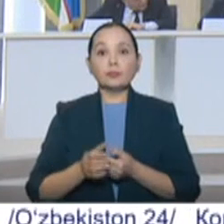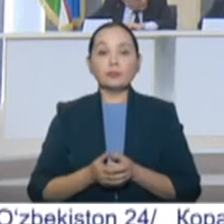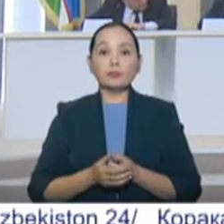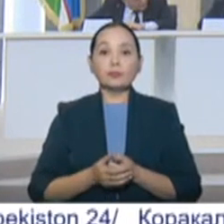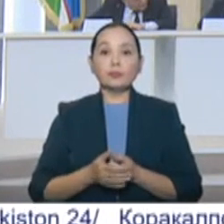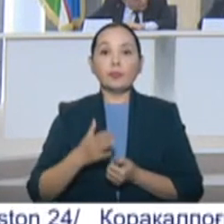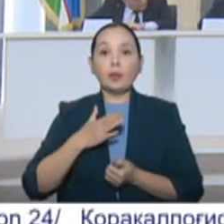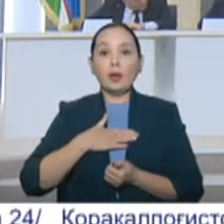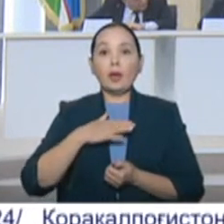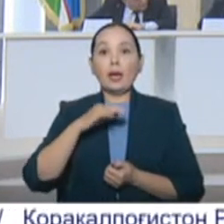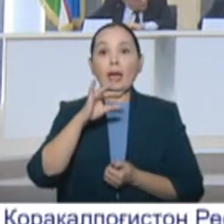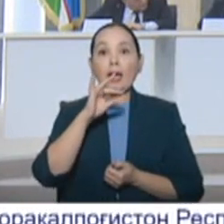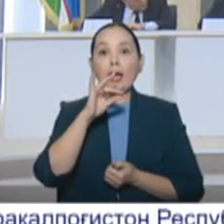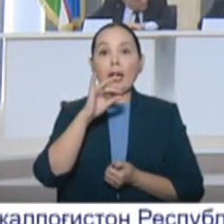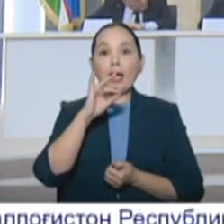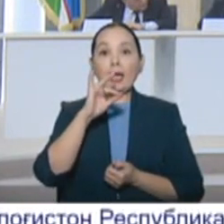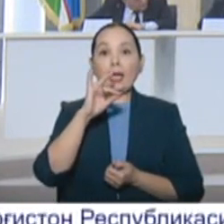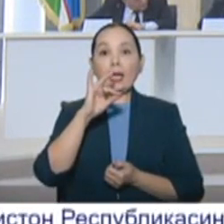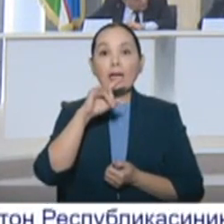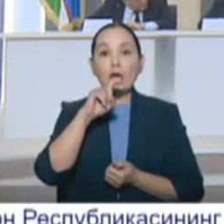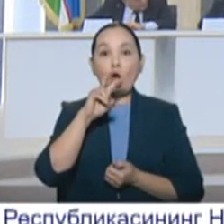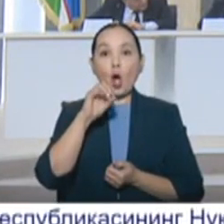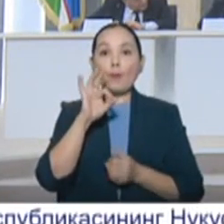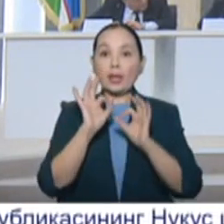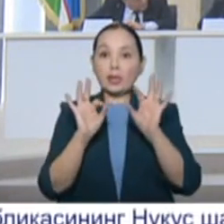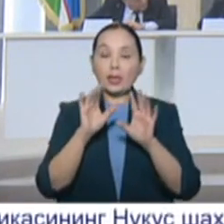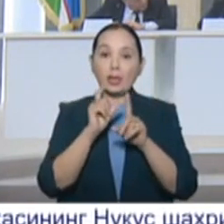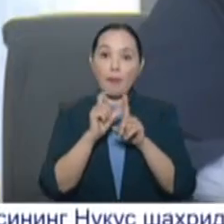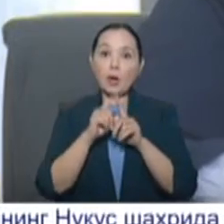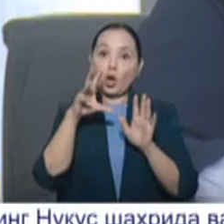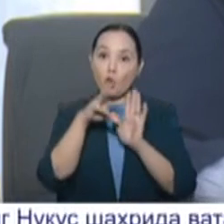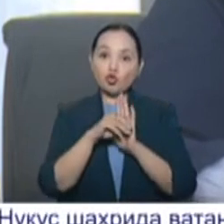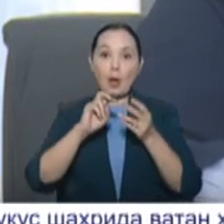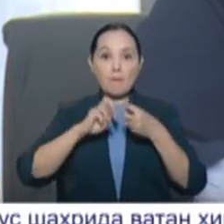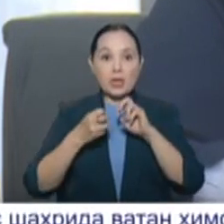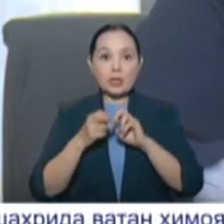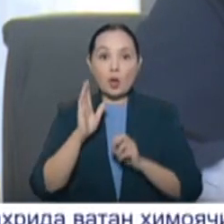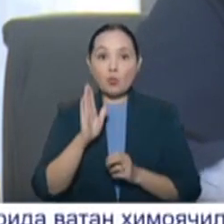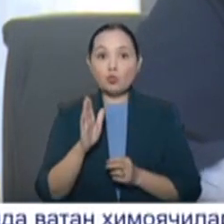Men Ilhom Ustamov aytgan gaplarga qo'shimcha qilib birikta masala bo'yicha